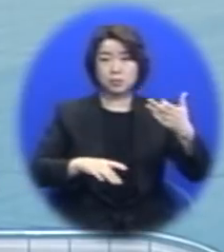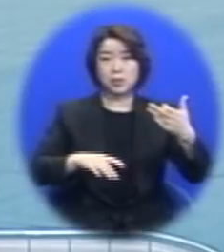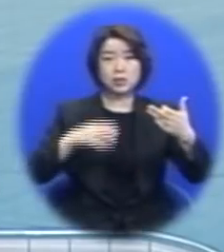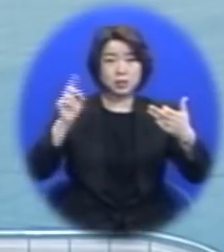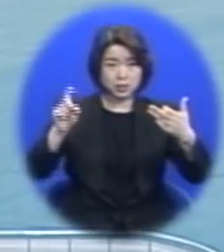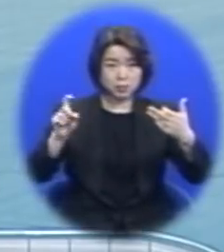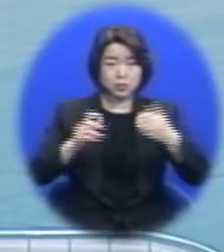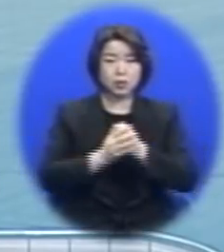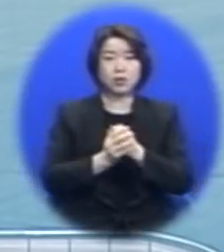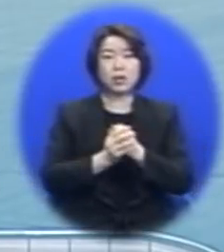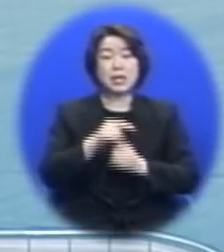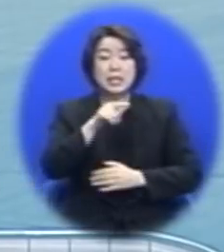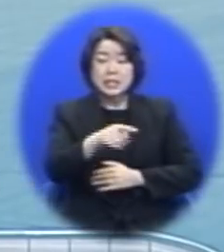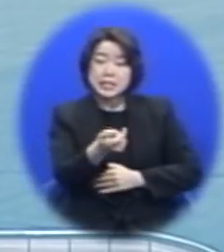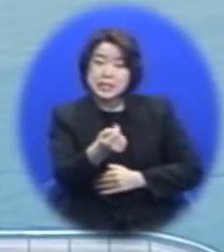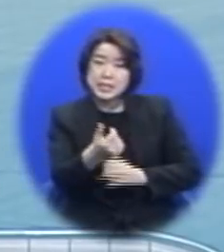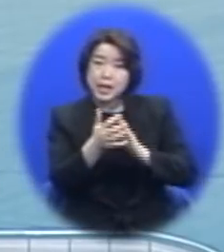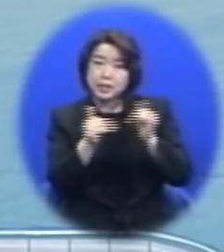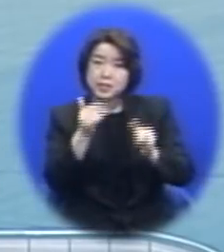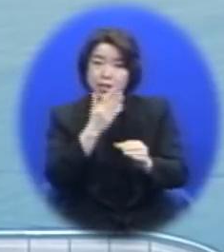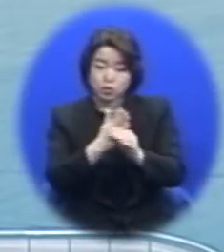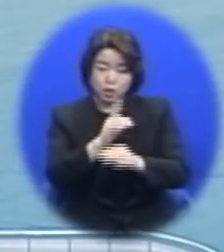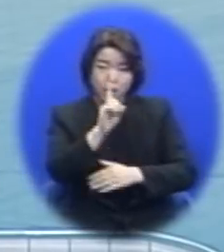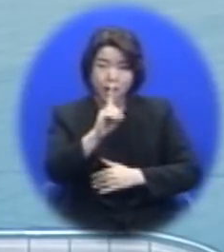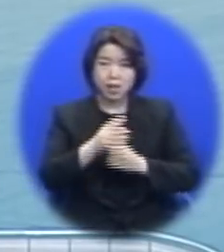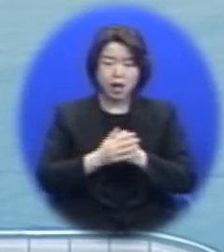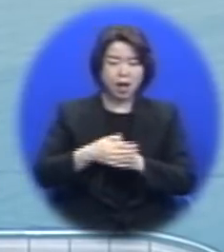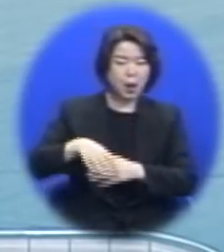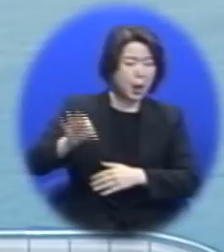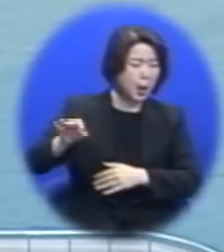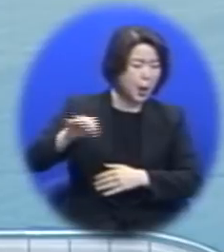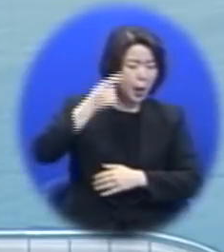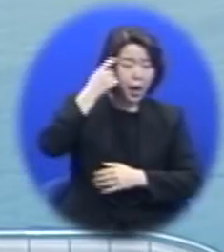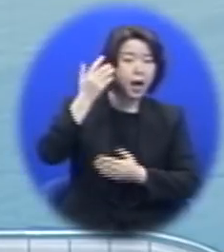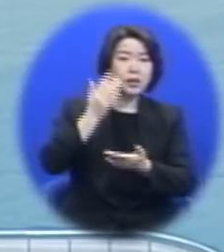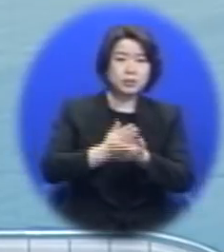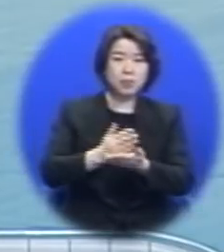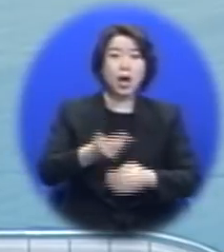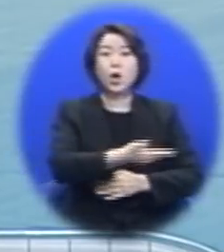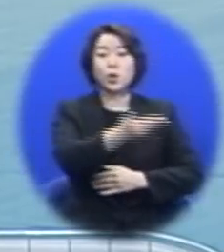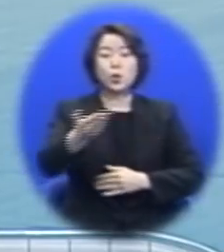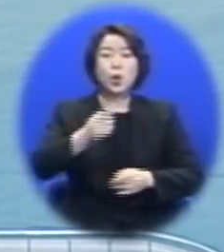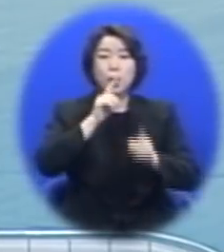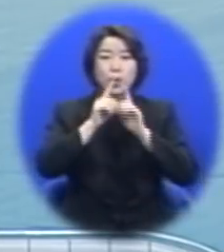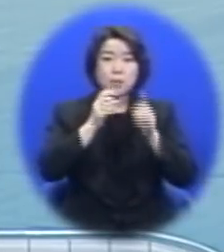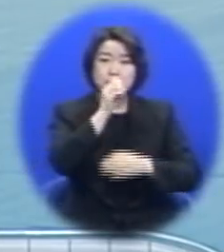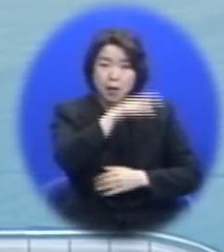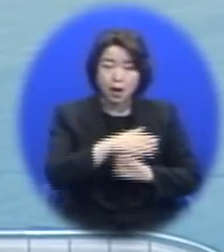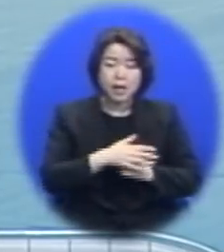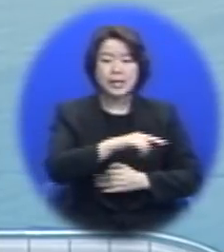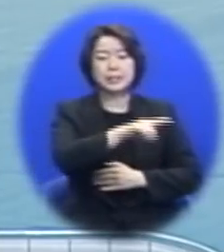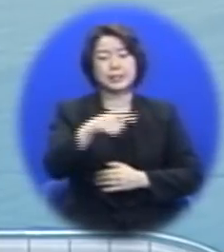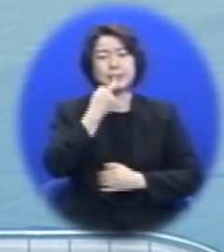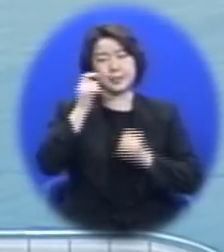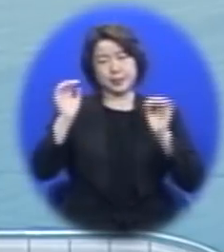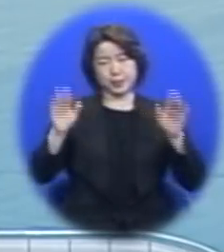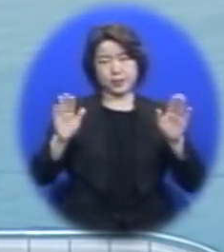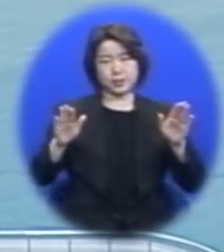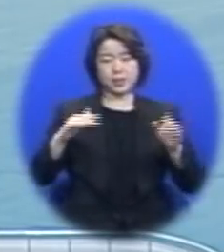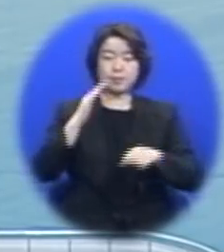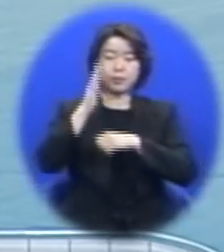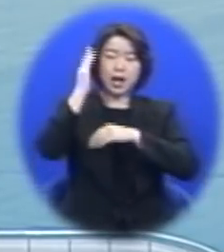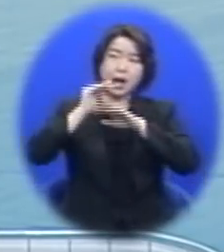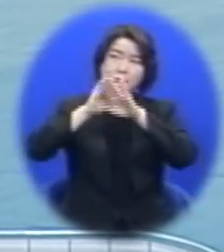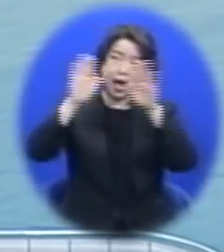삼가 이 작은 자 중에 하나도 업신 여기지 말라. 너에게 말하노니 그들의 천사들이